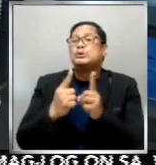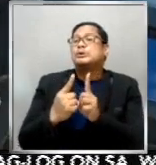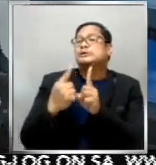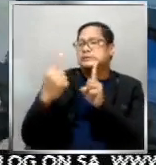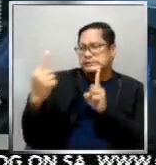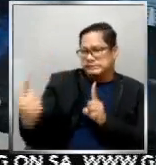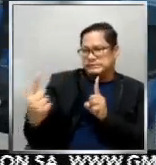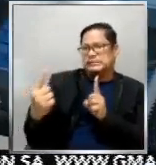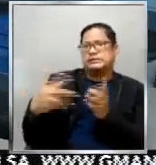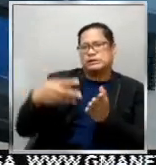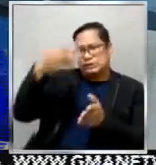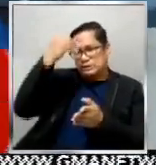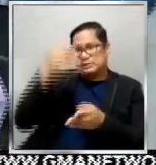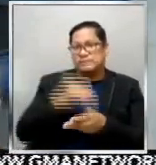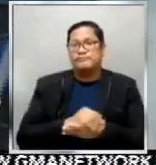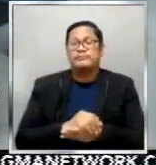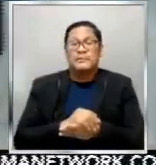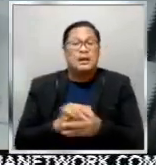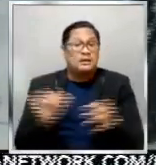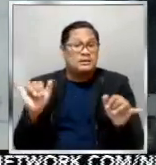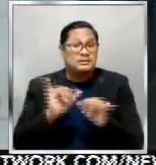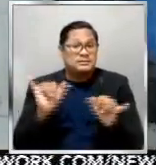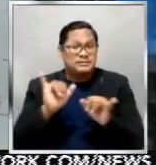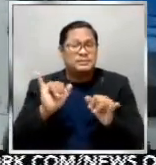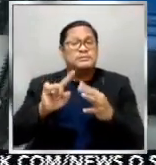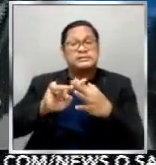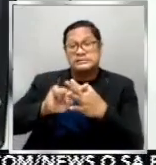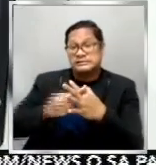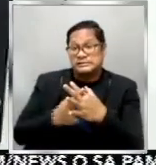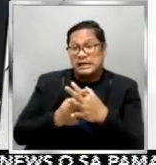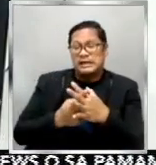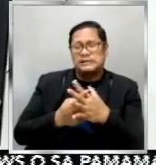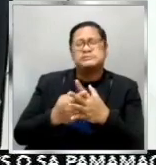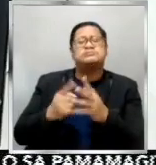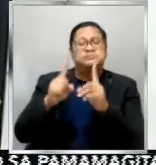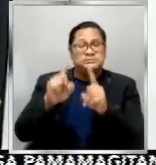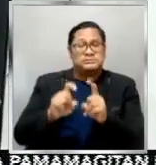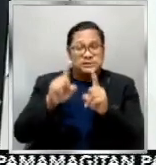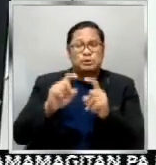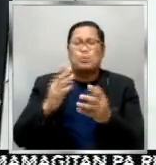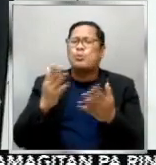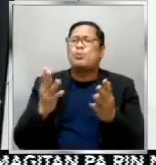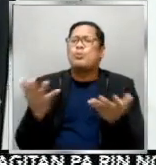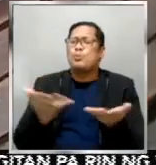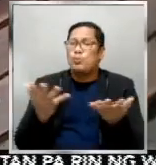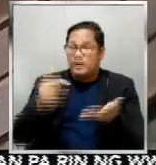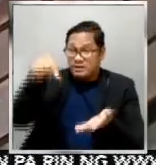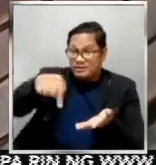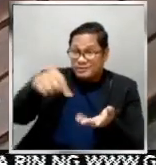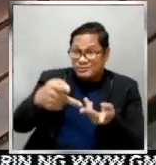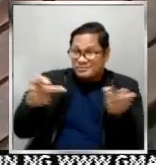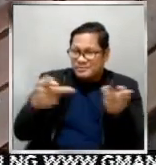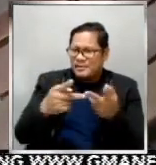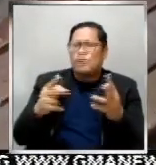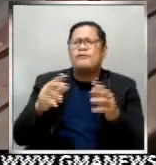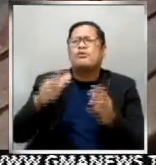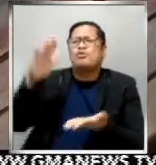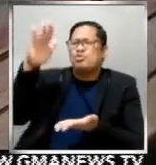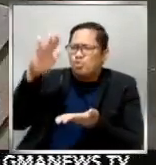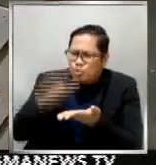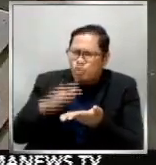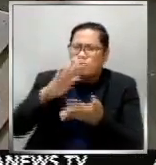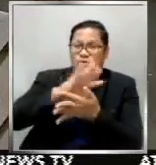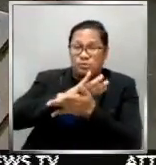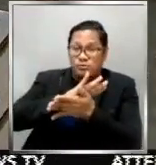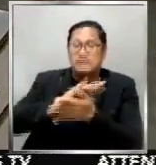ginagawa. Gagawin din daw ang pilot test sa mga lugar na very low ang risk ng COVID-19 transmission. Ire-require din daw ng DepEd